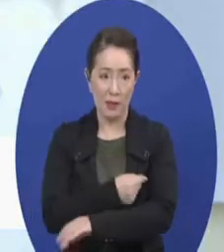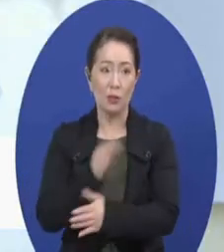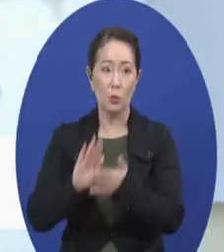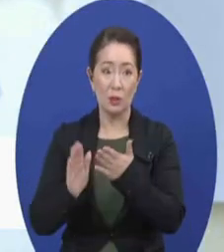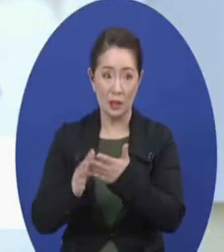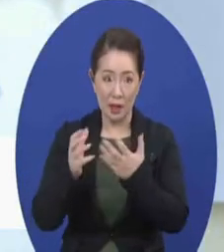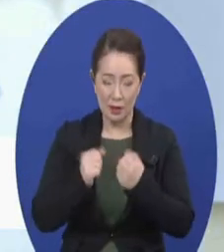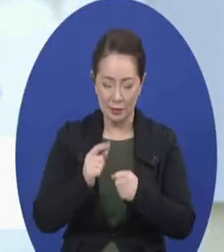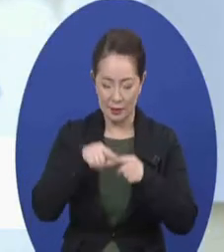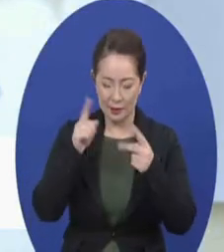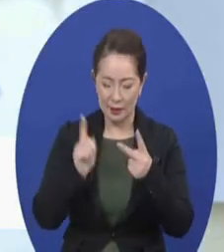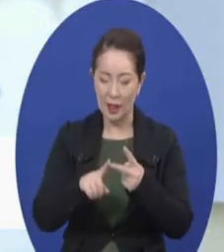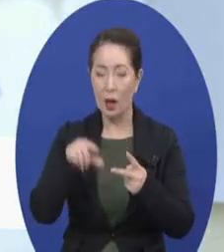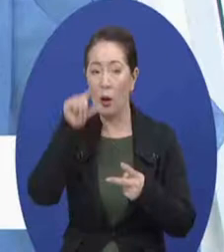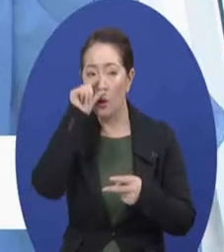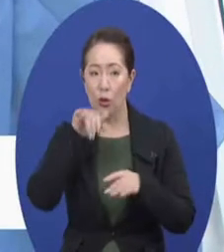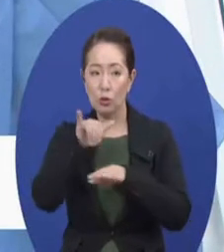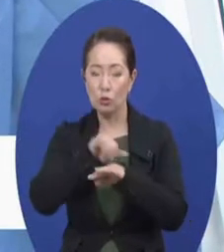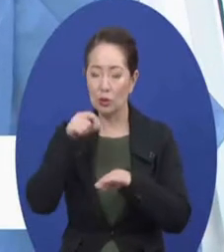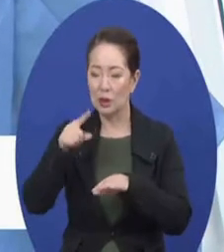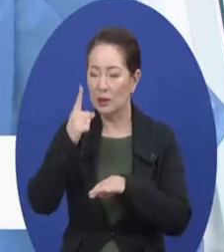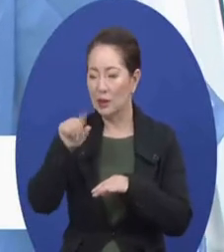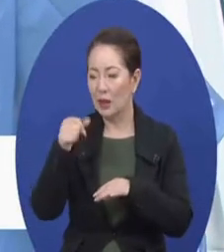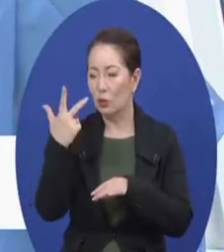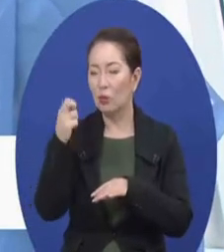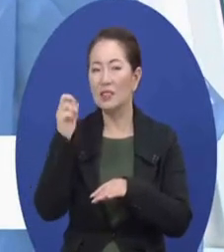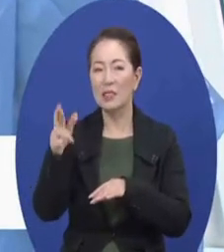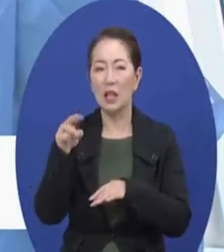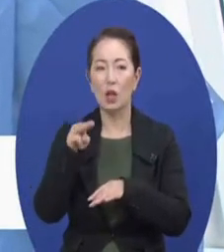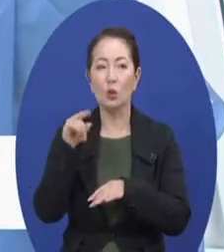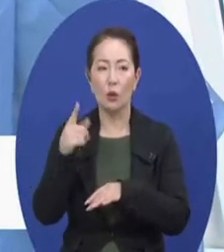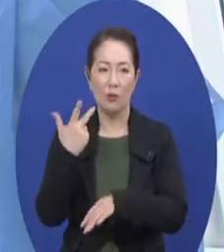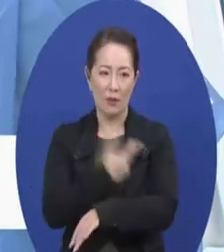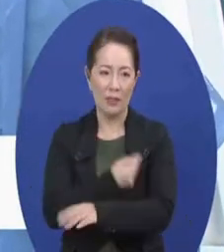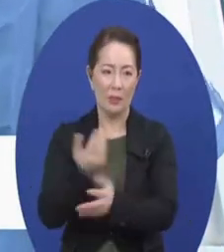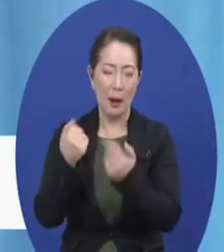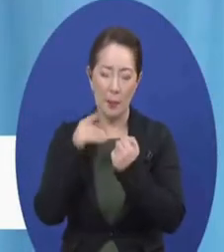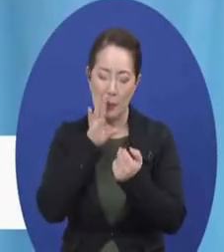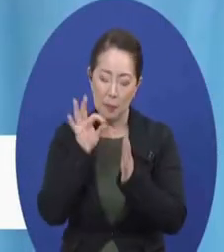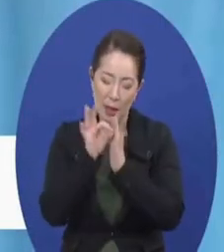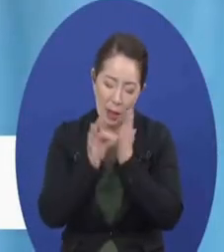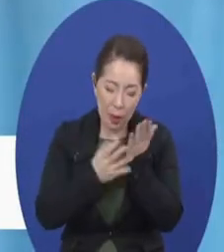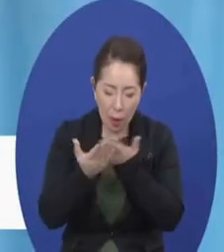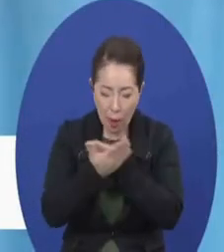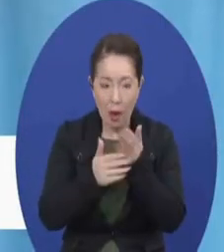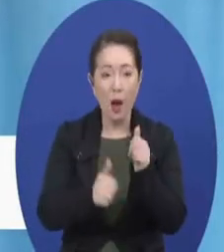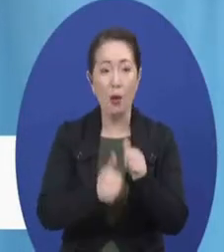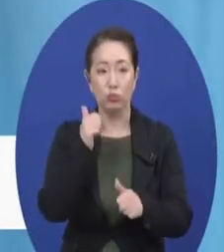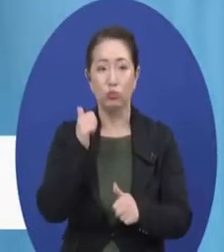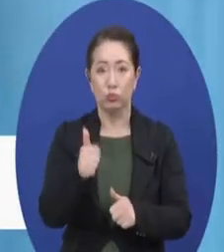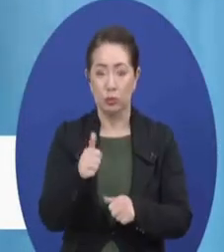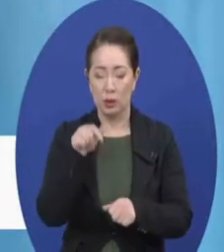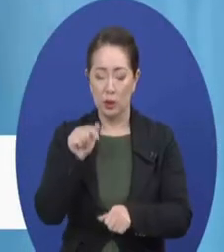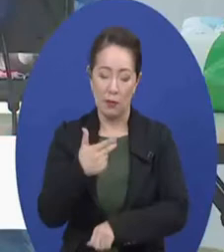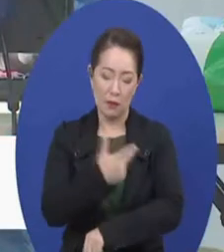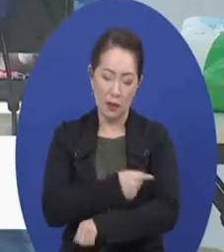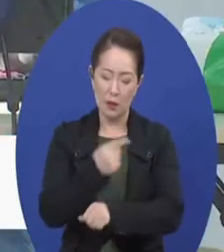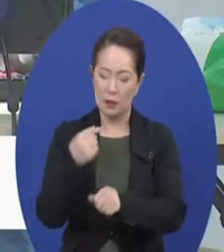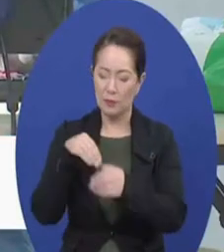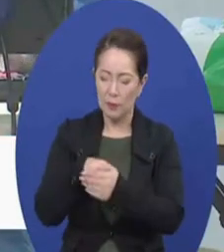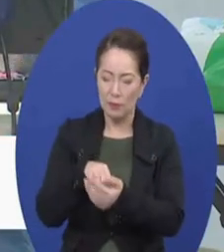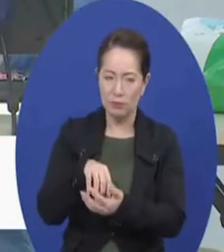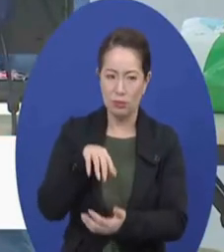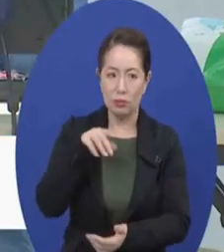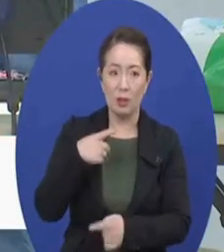авна. Түүнчлэн Орос улбаны улсаас 1.3 сая тун вакциныг худалдаж авах ихний хэлцээрийг амжилттай хийсэн. Вакцины нөөцийг